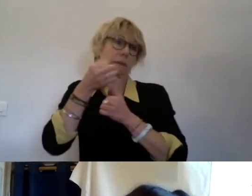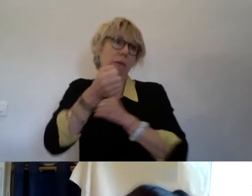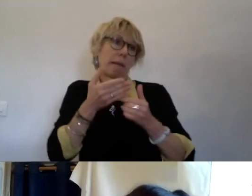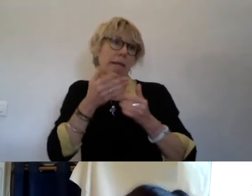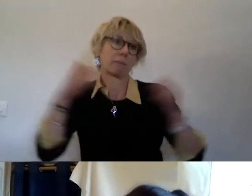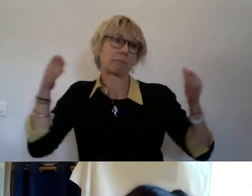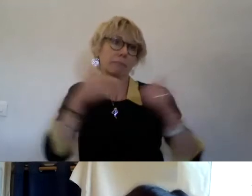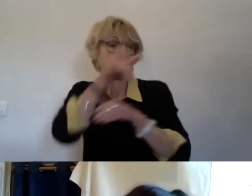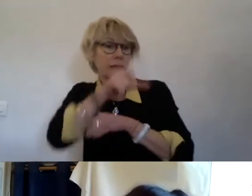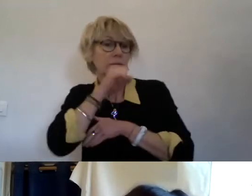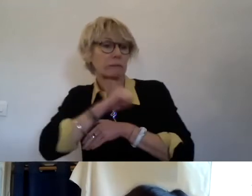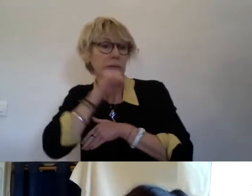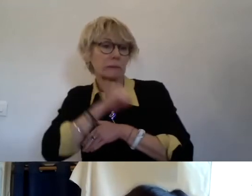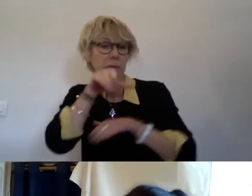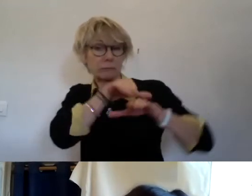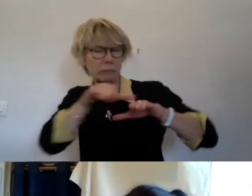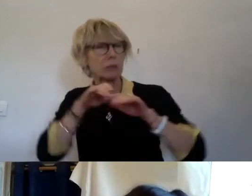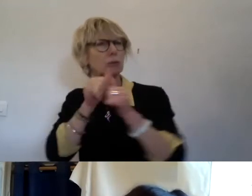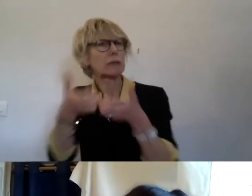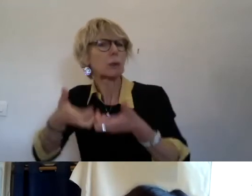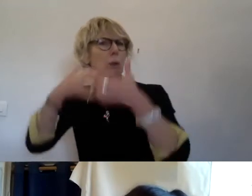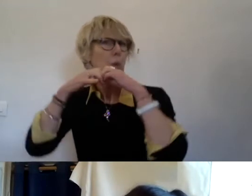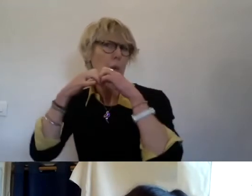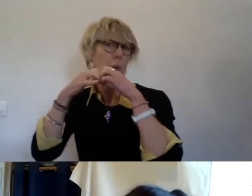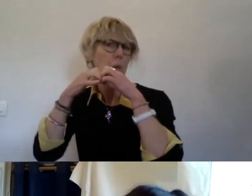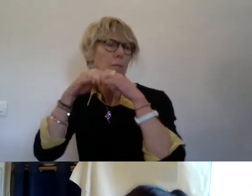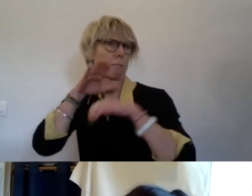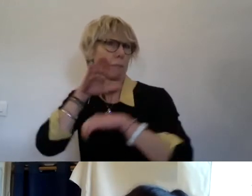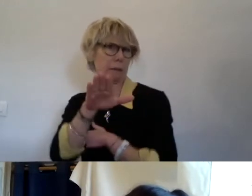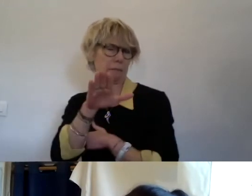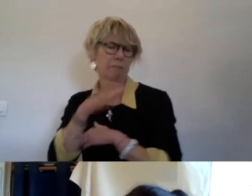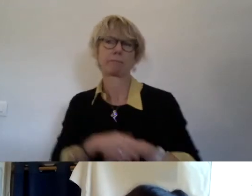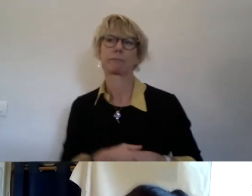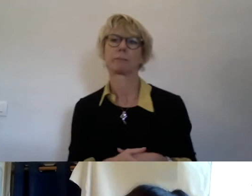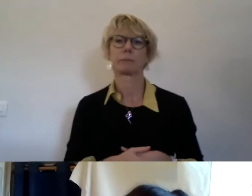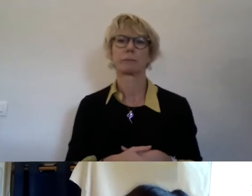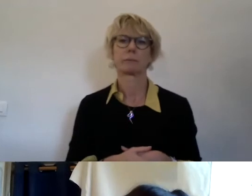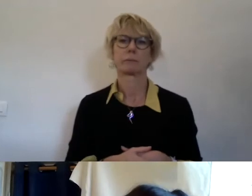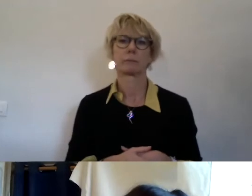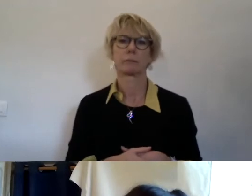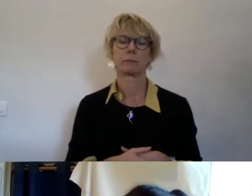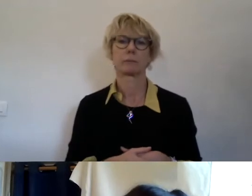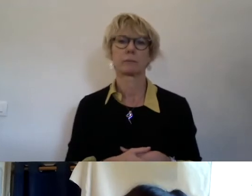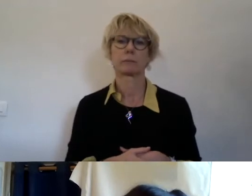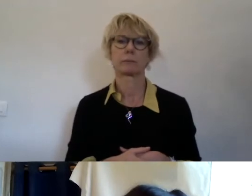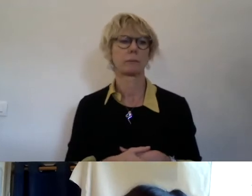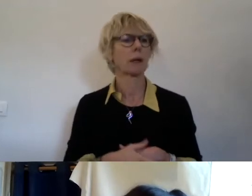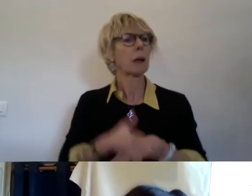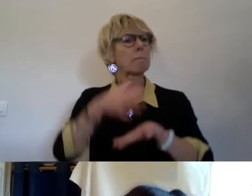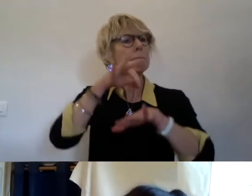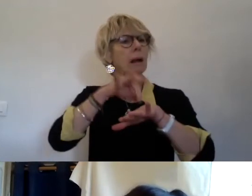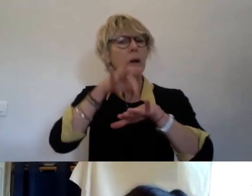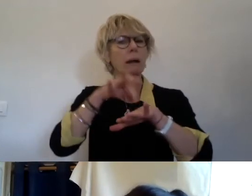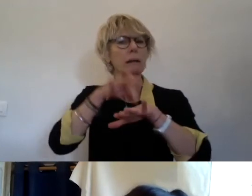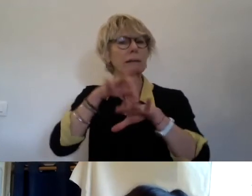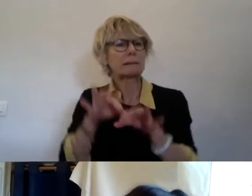service de neuropsychogériatrie et je parlerai essentiellement des sujets âgés. La maladie, on l'a découverte au